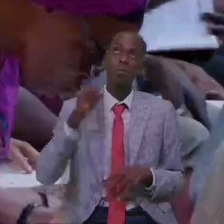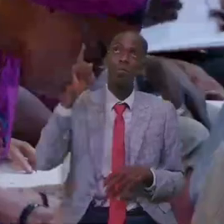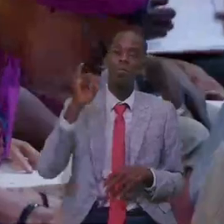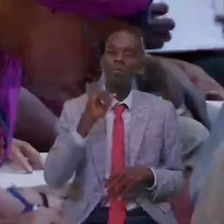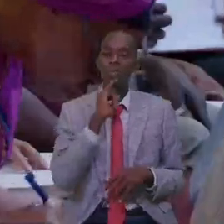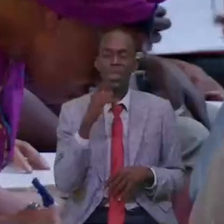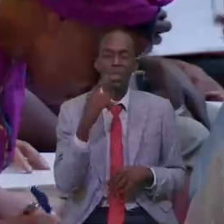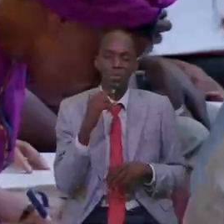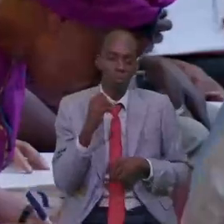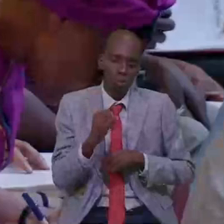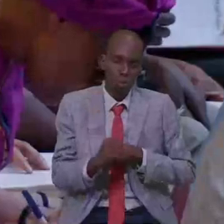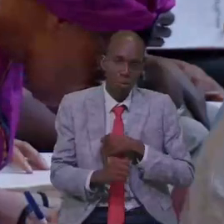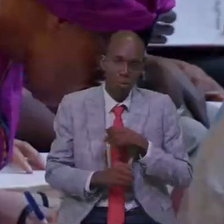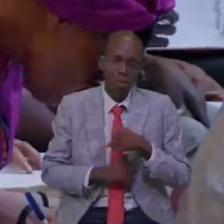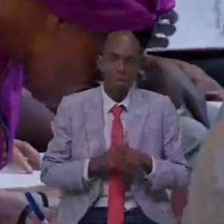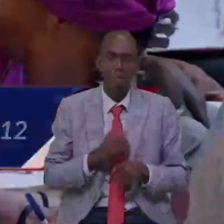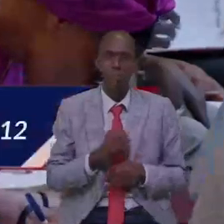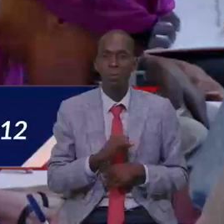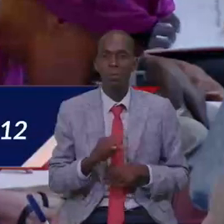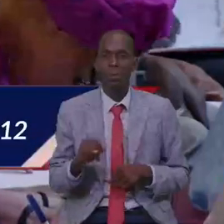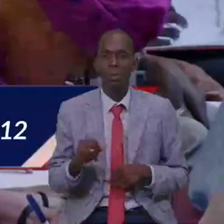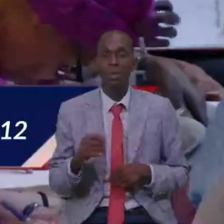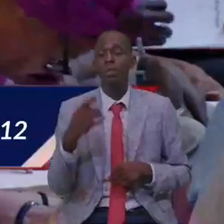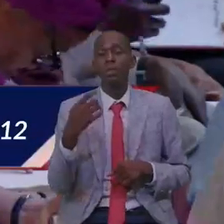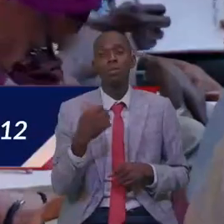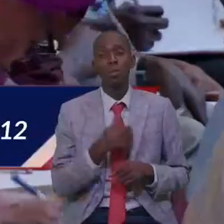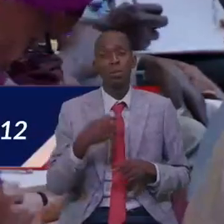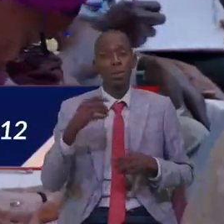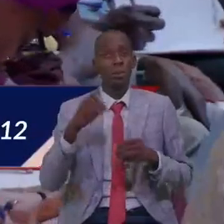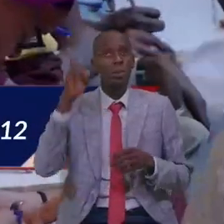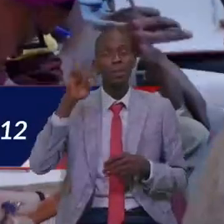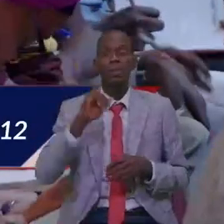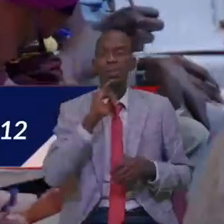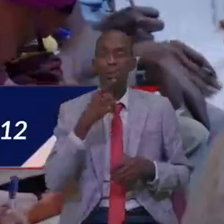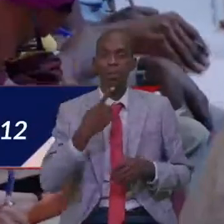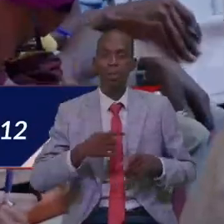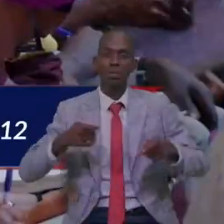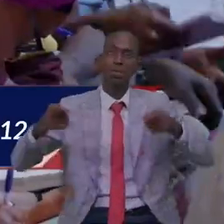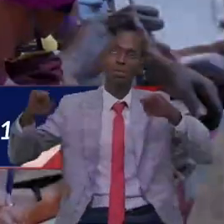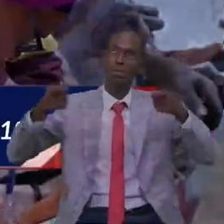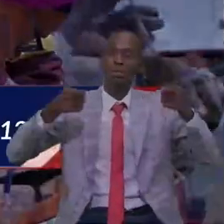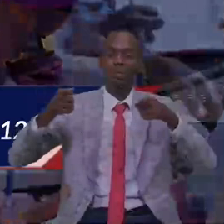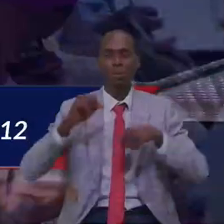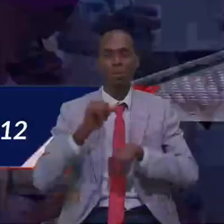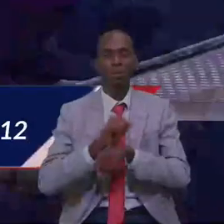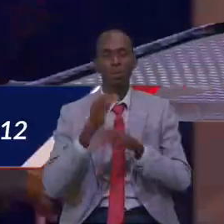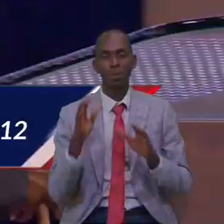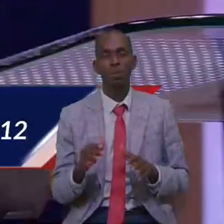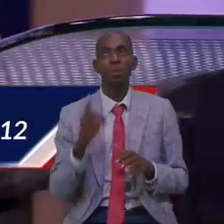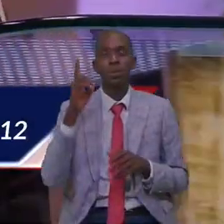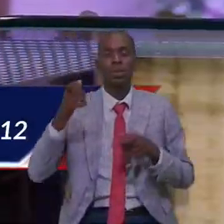pierre souveraine. Il est la pierre, celui-là qui vit et qui règne au siècle des